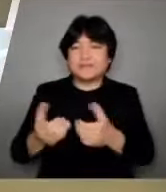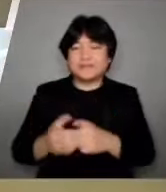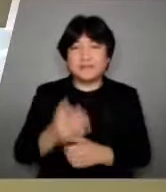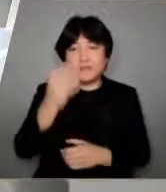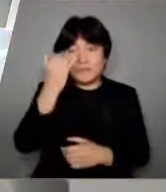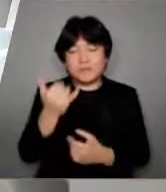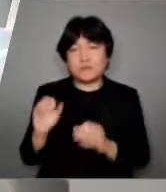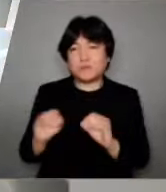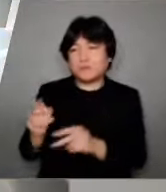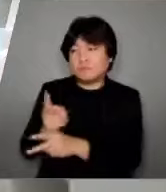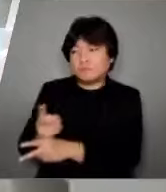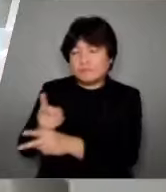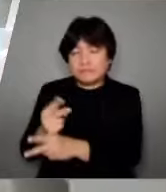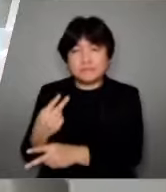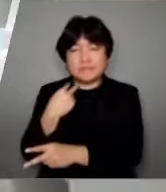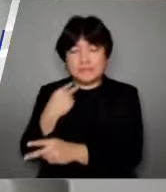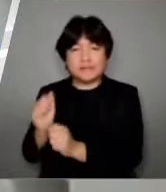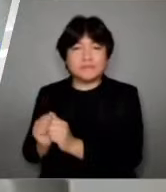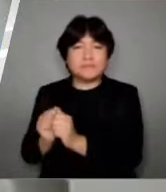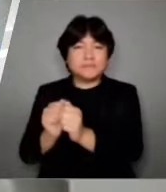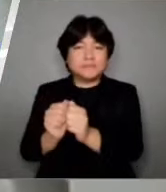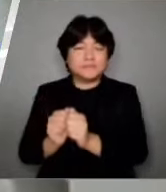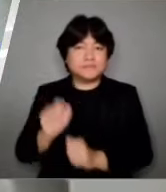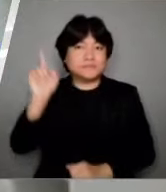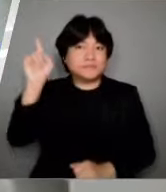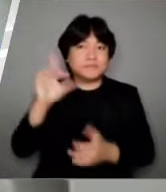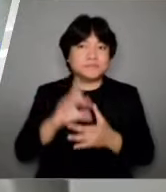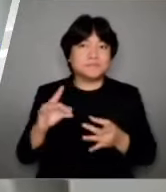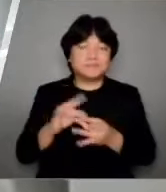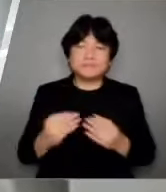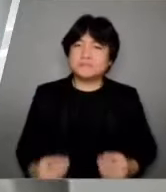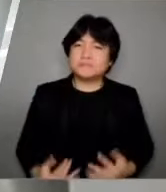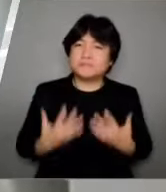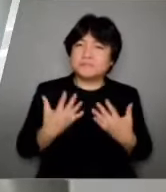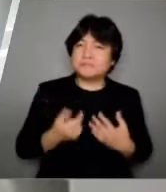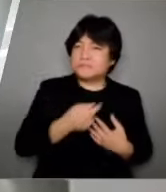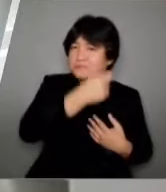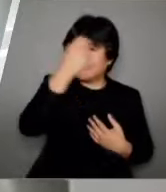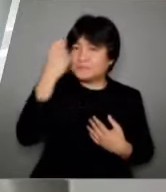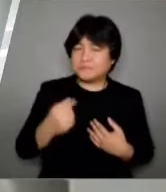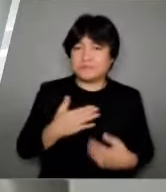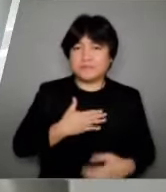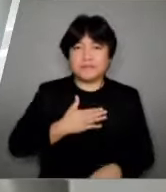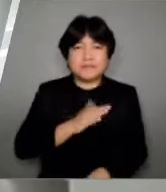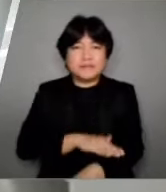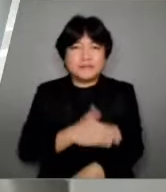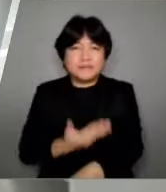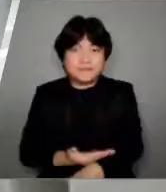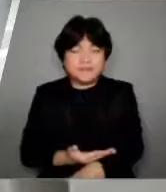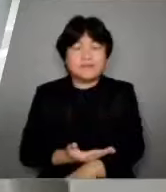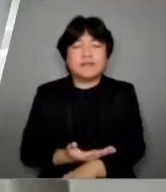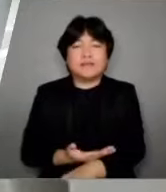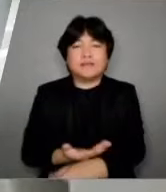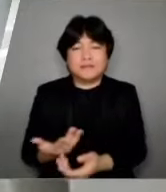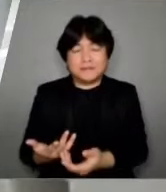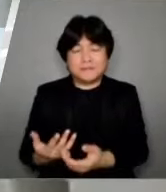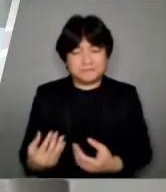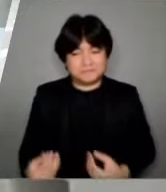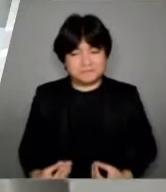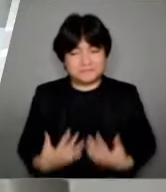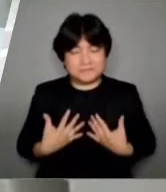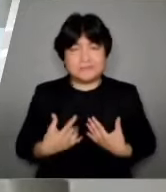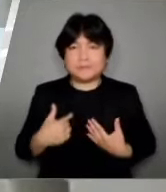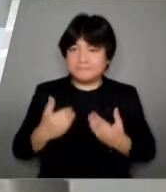sa bata. Ang pinaka-inspirasyon ko po sa pagtatapos is yung anak ko po na si Brielle. Sinabi ko kasi sa sarili ko